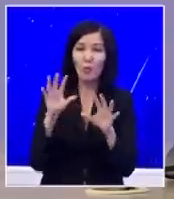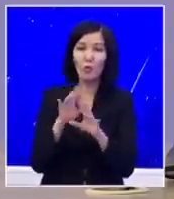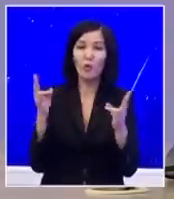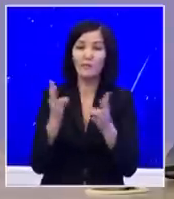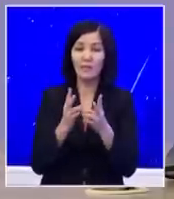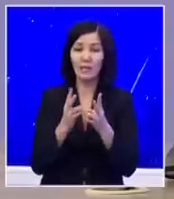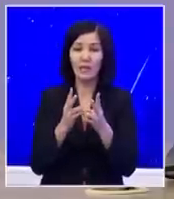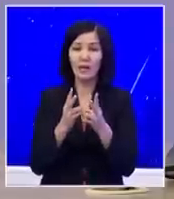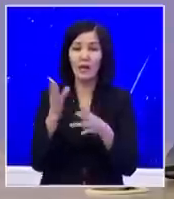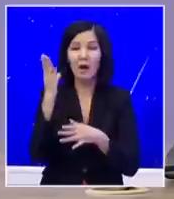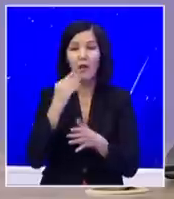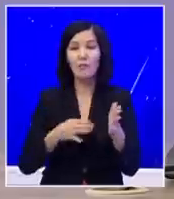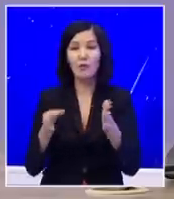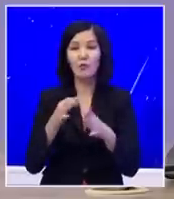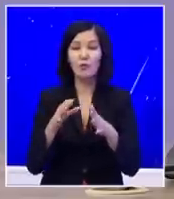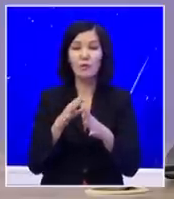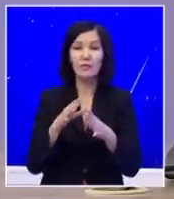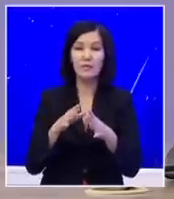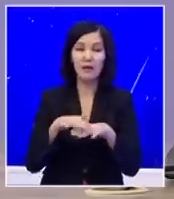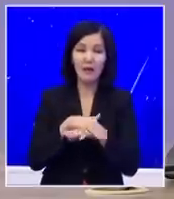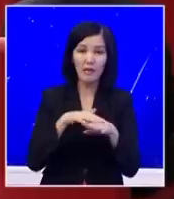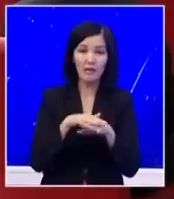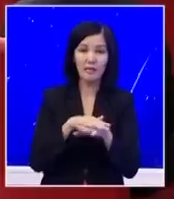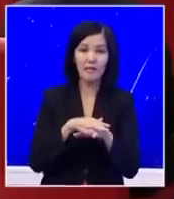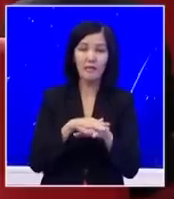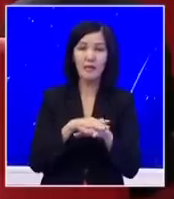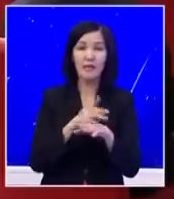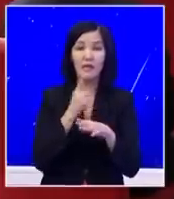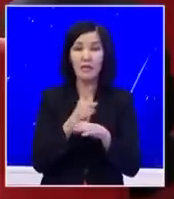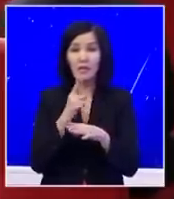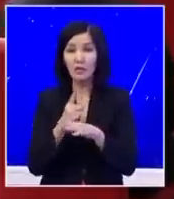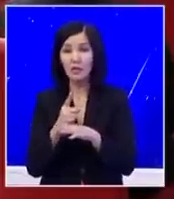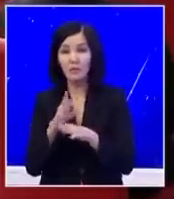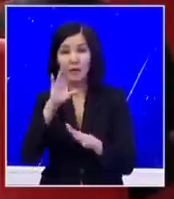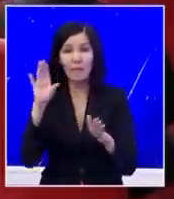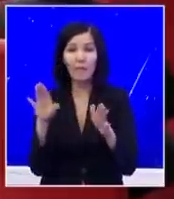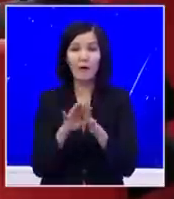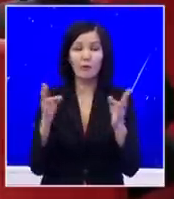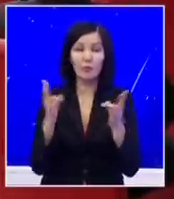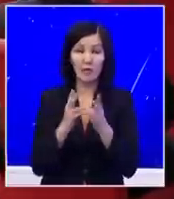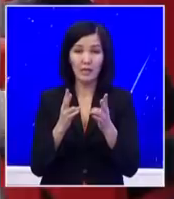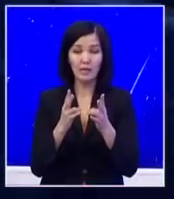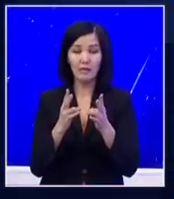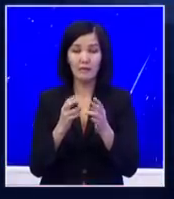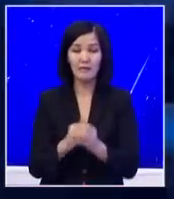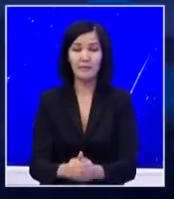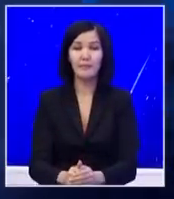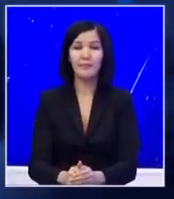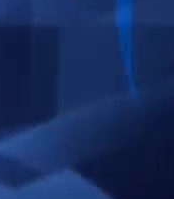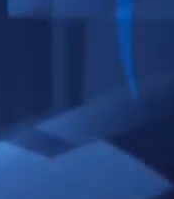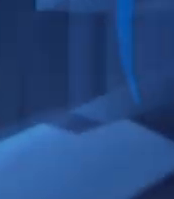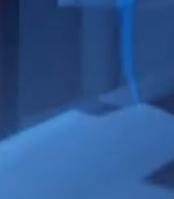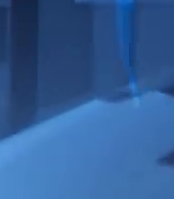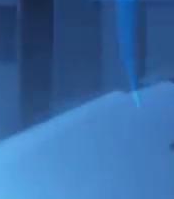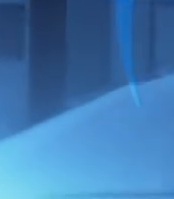сақтап, біздің Алматы облысымызды сақтап, кішкене сол карантин режимді соблюдать ету керек, соны сақтау керек. Гүлжанат